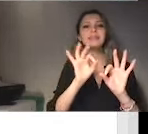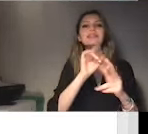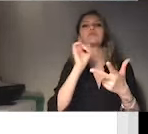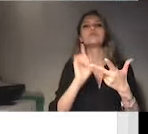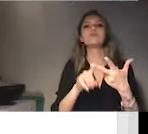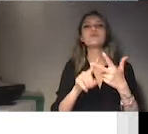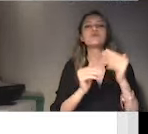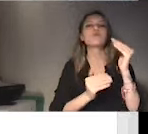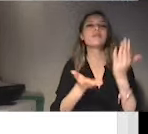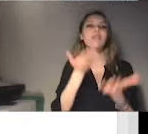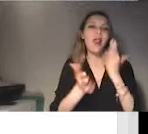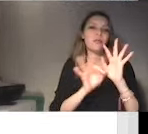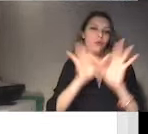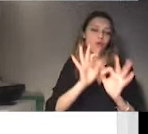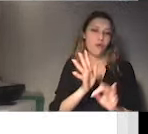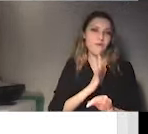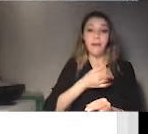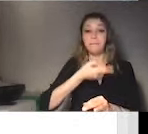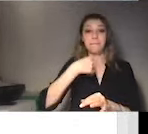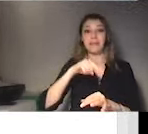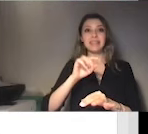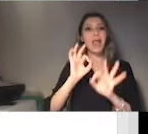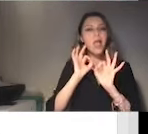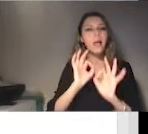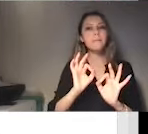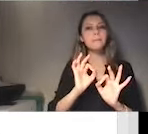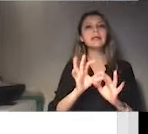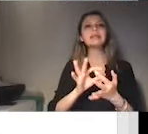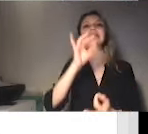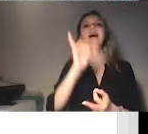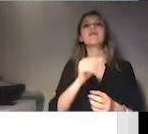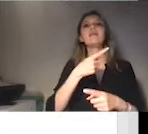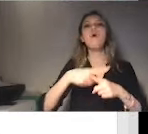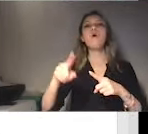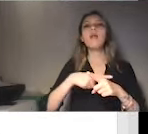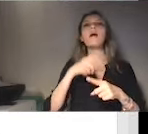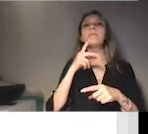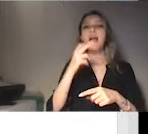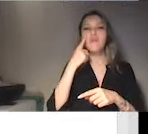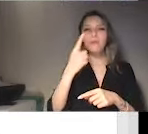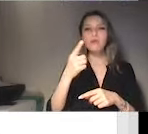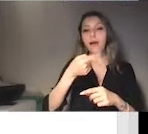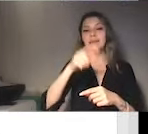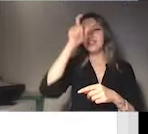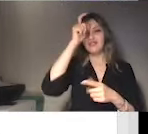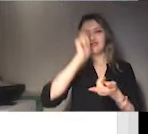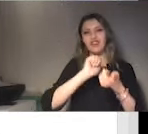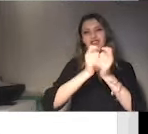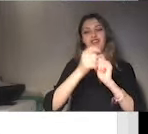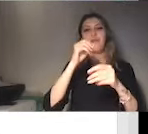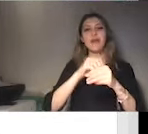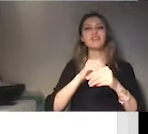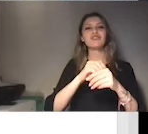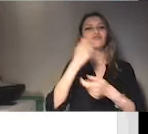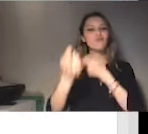değerlendirme. Biz de elimizden geldiği kadar İnsan Hakları Ortak Platformu olarak bunları çevirmeye ve kamusal alanında paylaşmaya